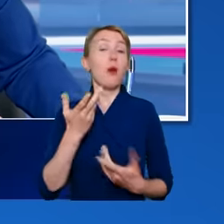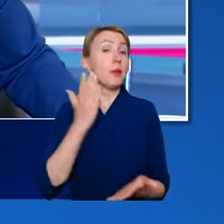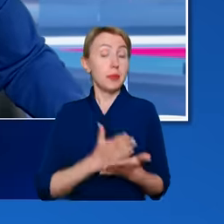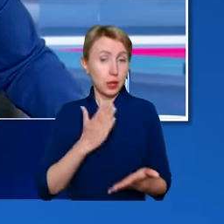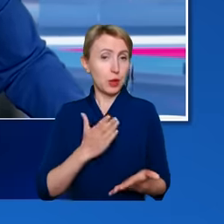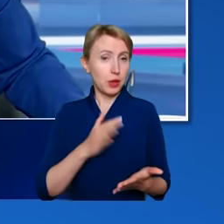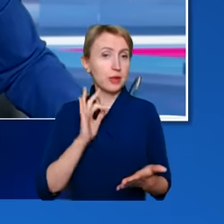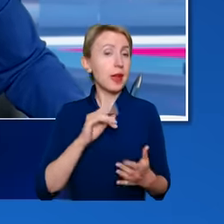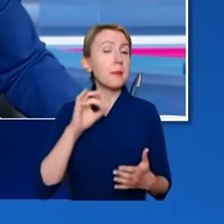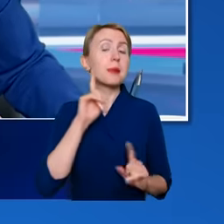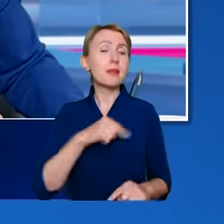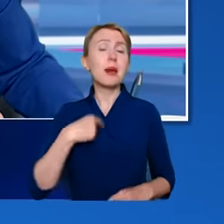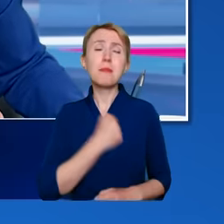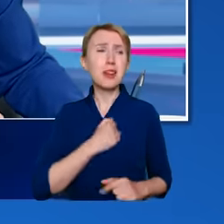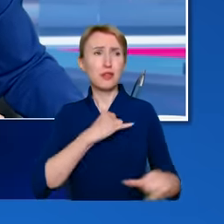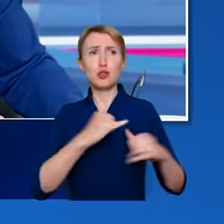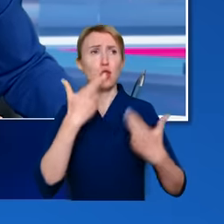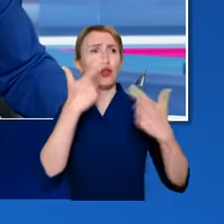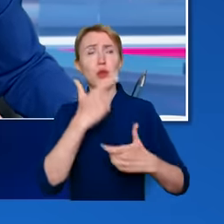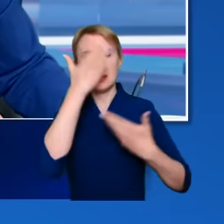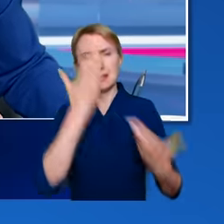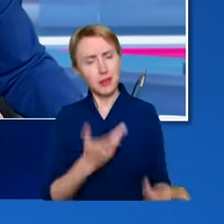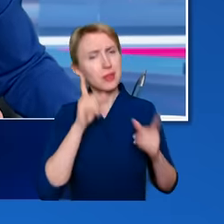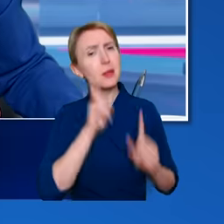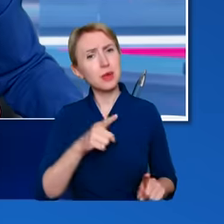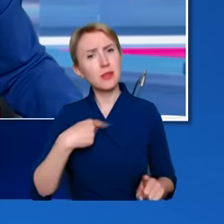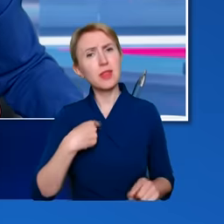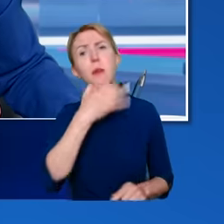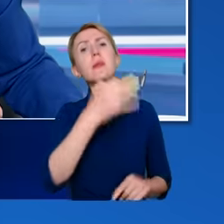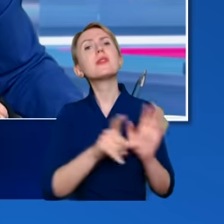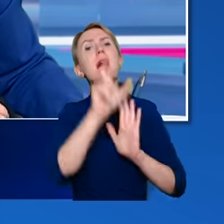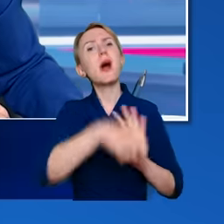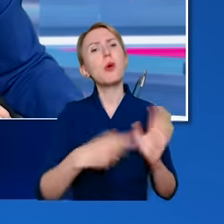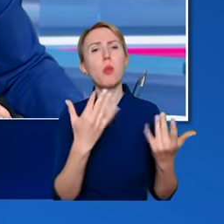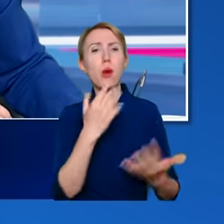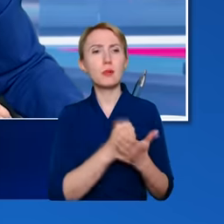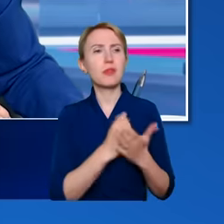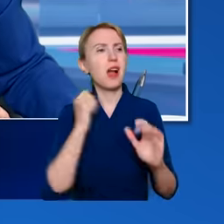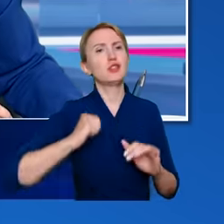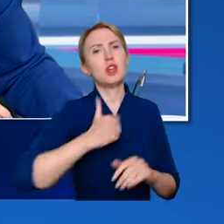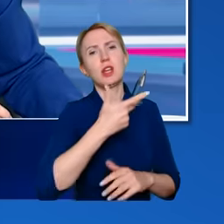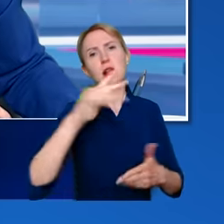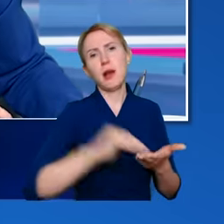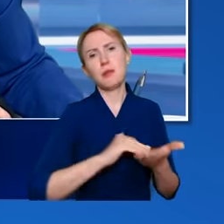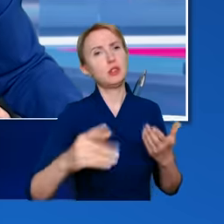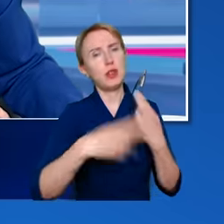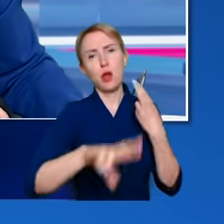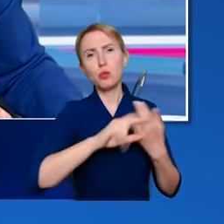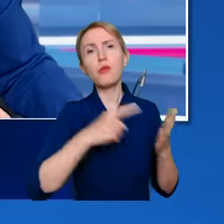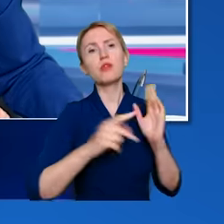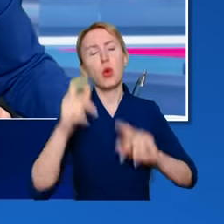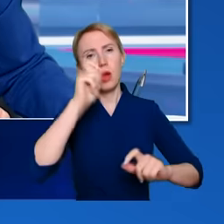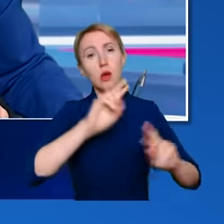naprawdę martwi mnie rząd, który niczego nie wie. Naprawdę. Ja się zapytałem o prostą rzecz, a czekam już kilka miesięcy na odpowiedź w ramach